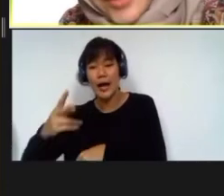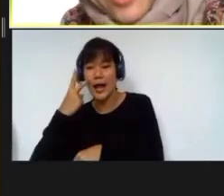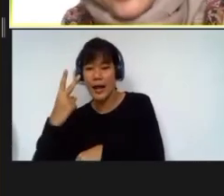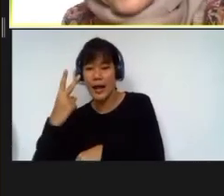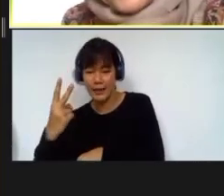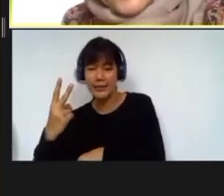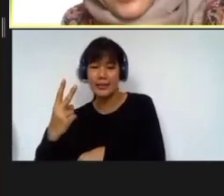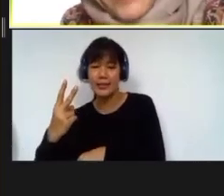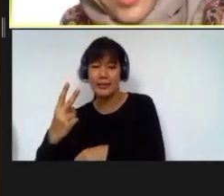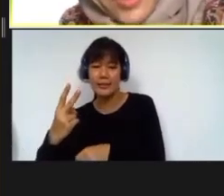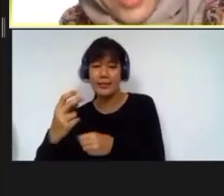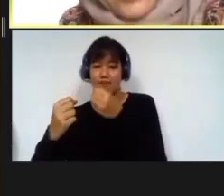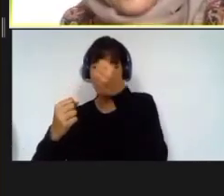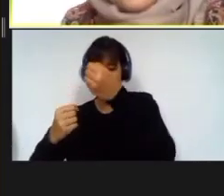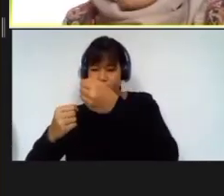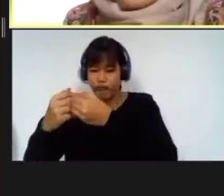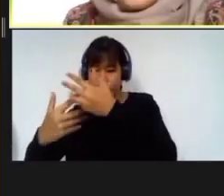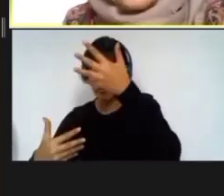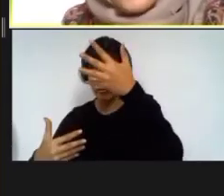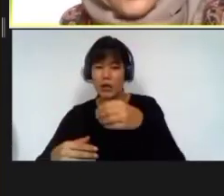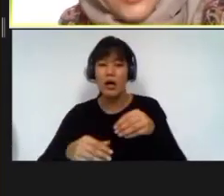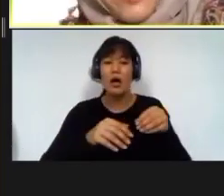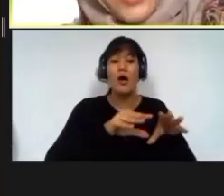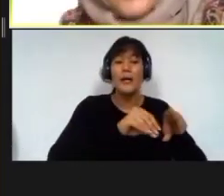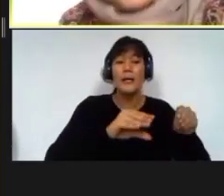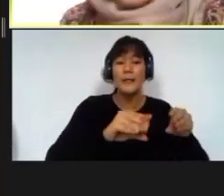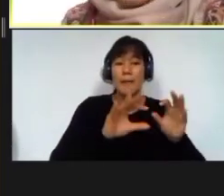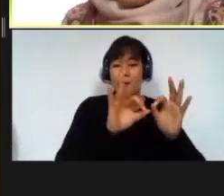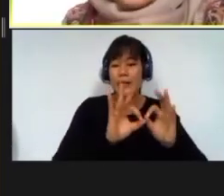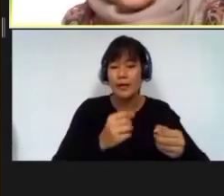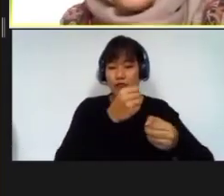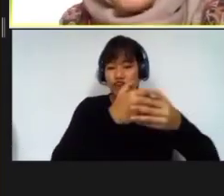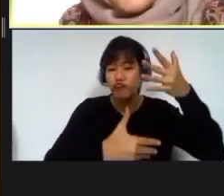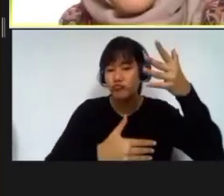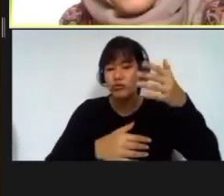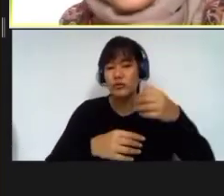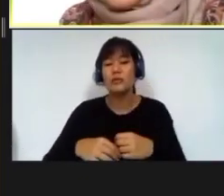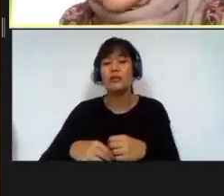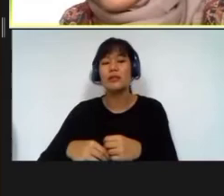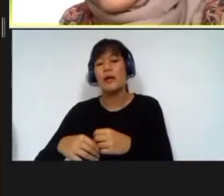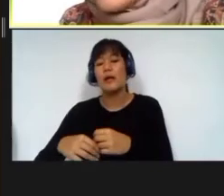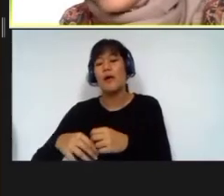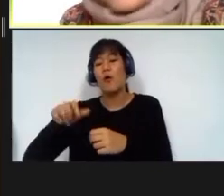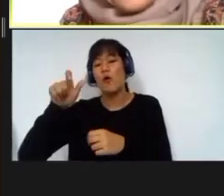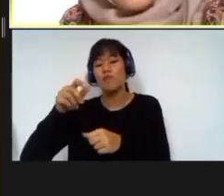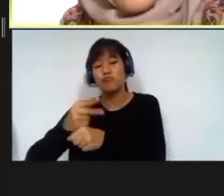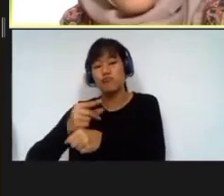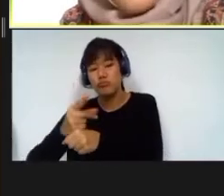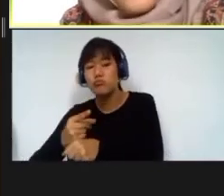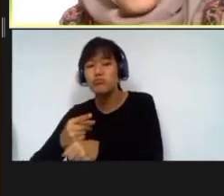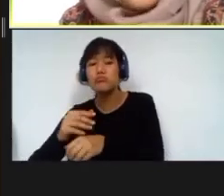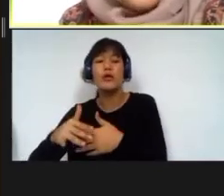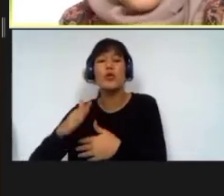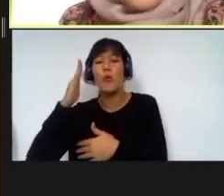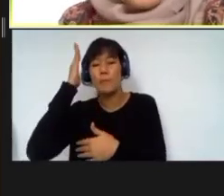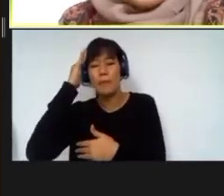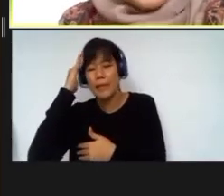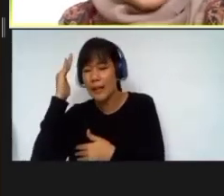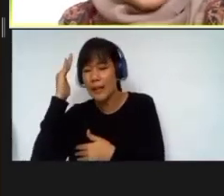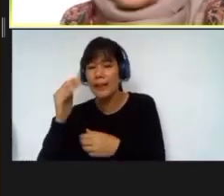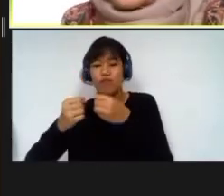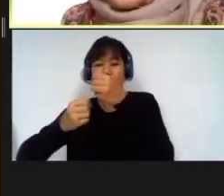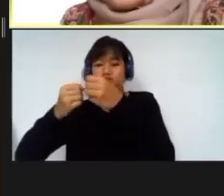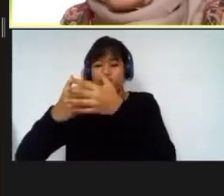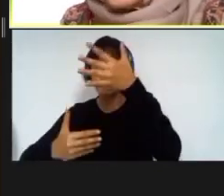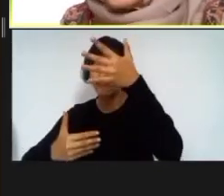saja, di tenaga pendidikan kayak apa, di pendidik kayak apa, di pejabat atau pengambil kebijakan atau para pimpinan tuh apa aja sih